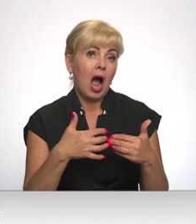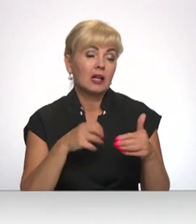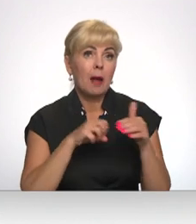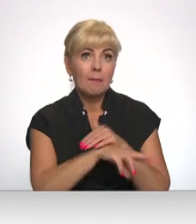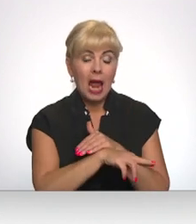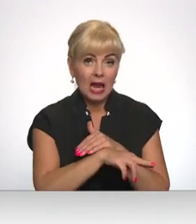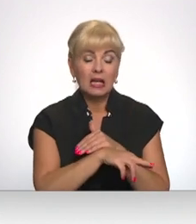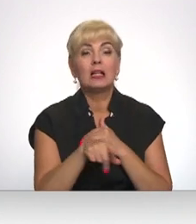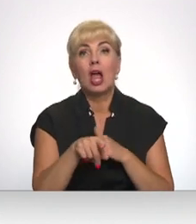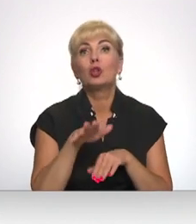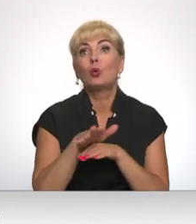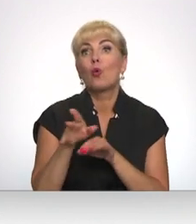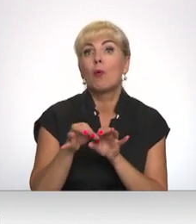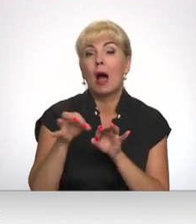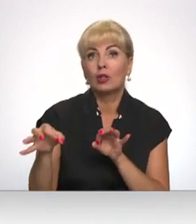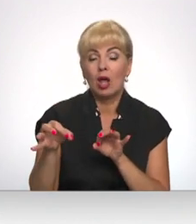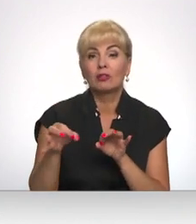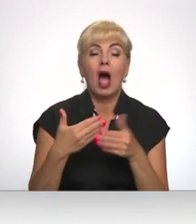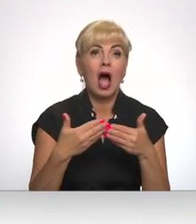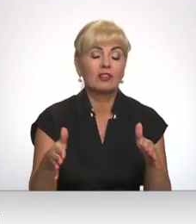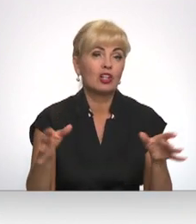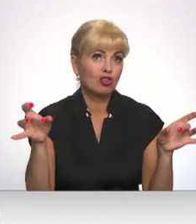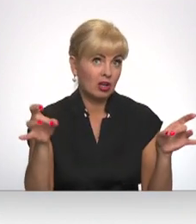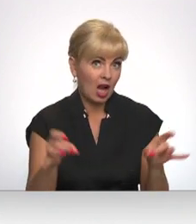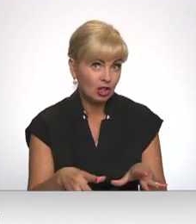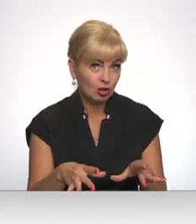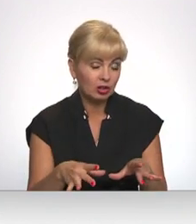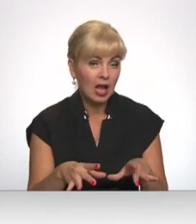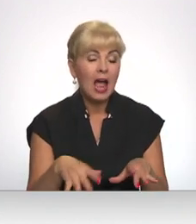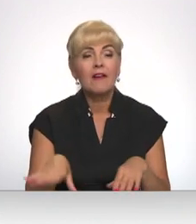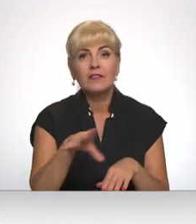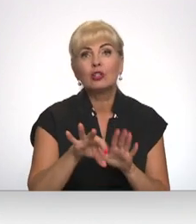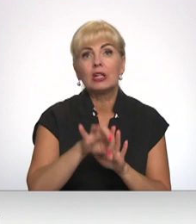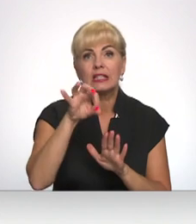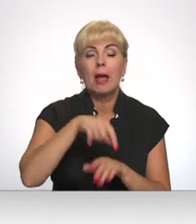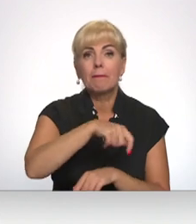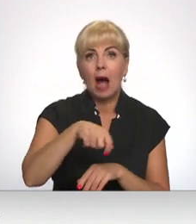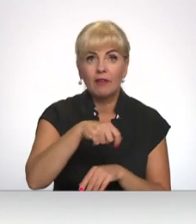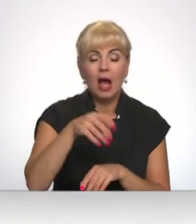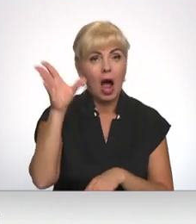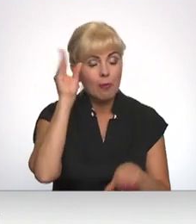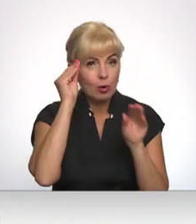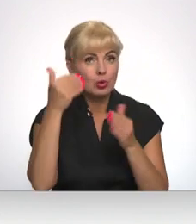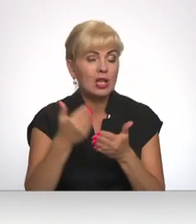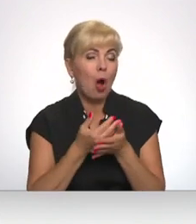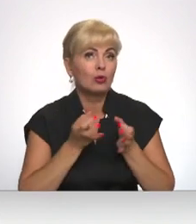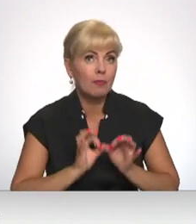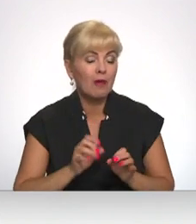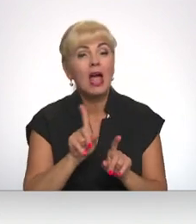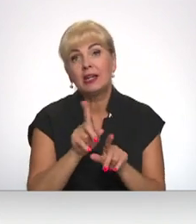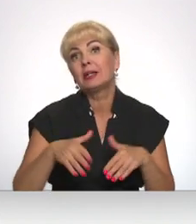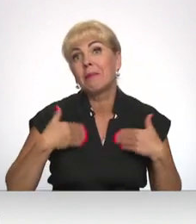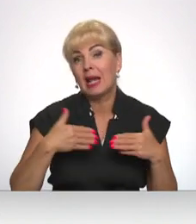tukuma novadā atvēruši savu restorānu. Lai gan tagad visiem izņemot pavāru jāapgūst jaunas profesijas, esot gandarījums, ka